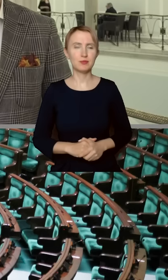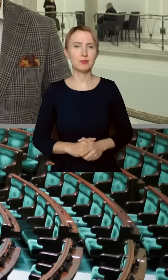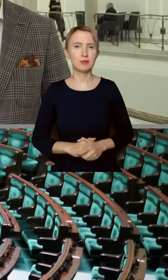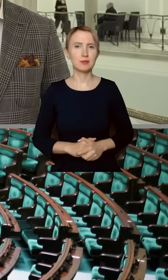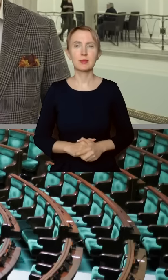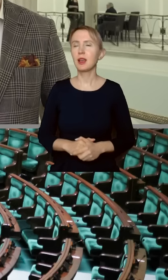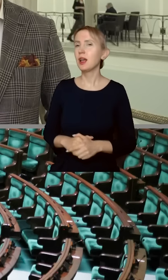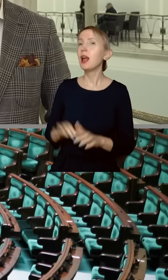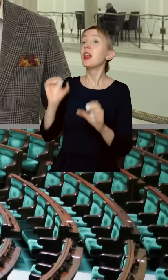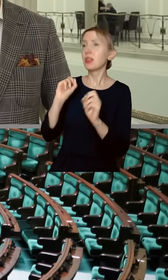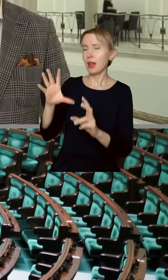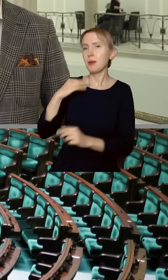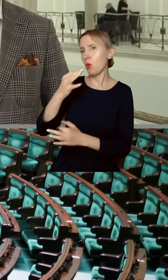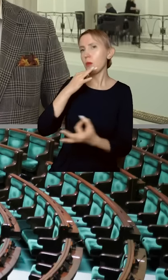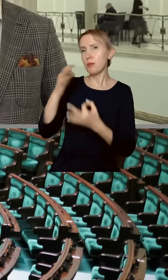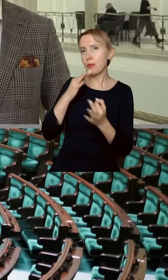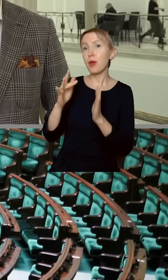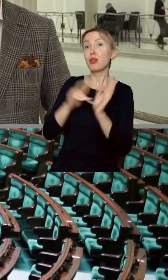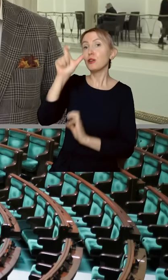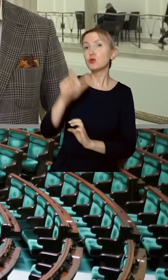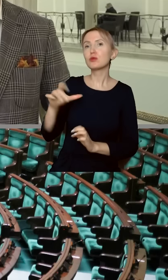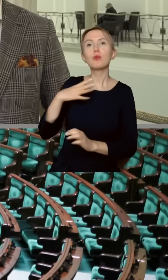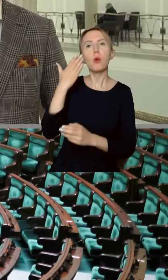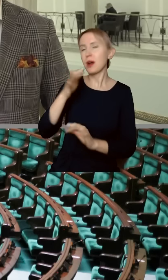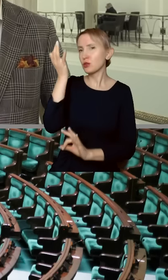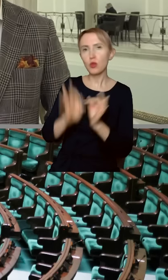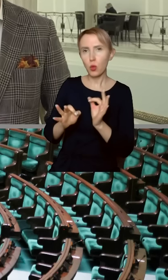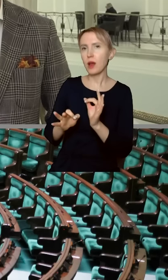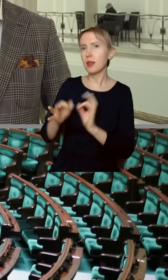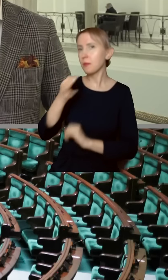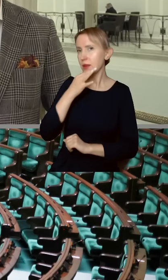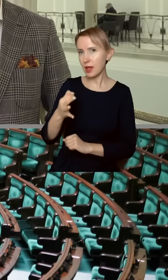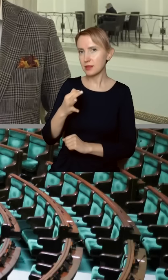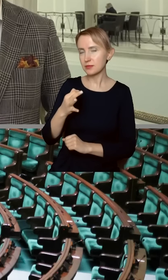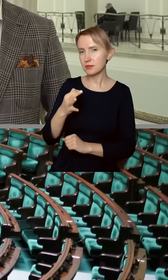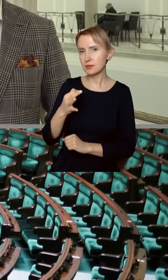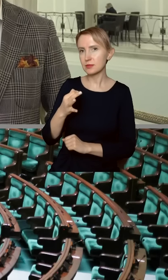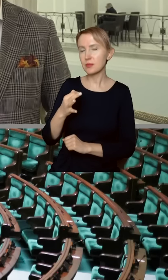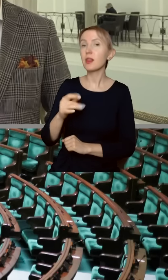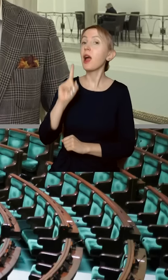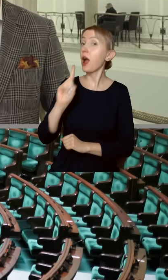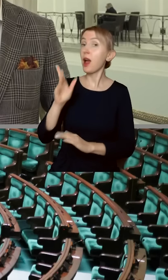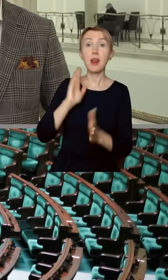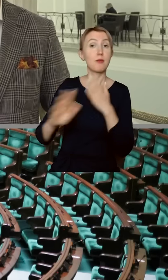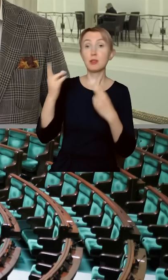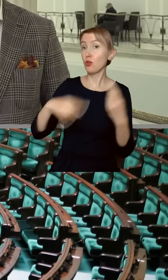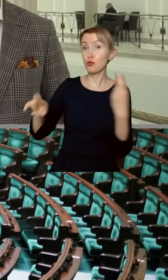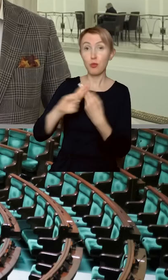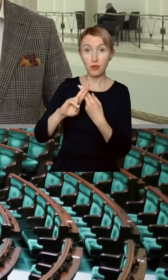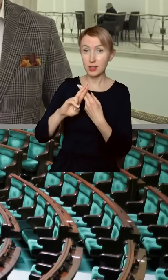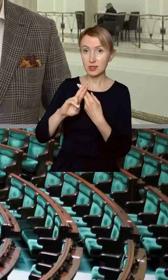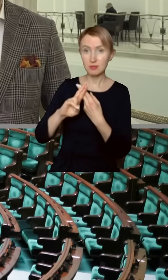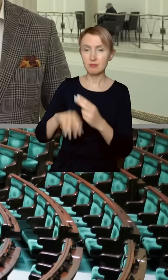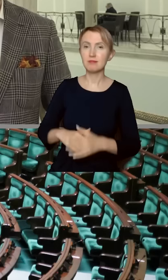I zadałem panu premierowi Donaldowi Tuskowi bardzo konkretne pytanie, lecz pozostawione bez konkretnej odpowiedzi ze